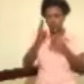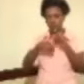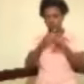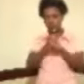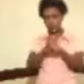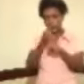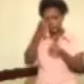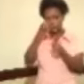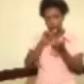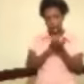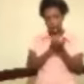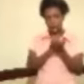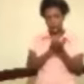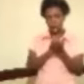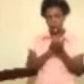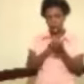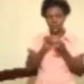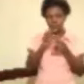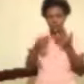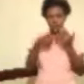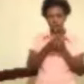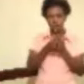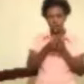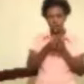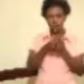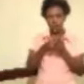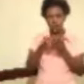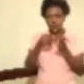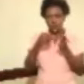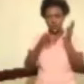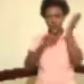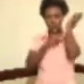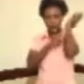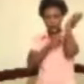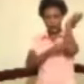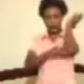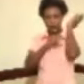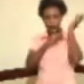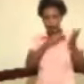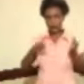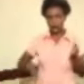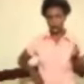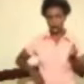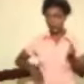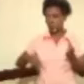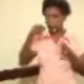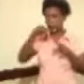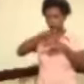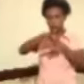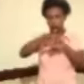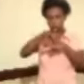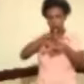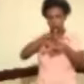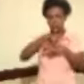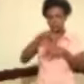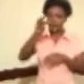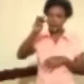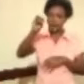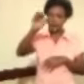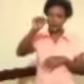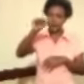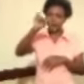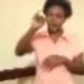qui sont responsables de ça, que les magistrats communaux dans certaines régions, ils prentaient, ils étaient de l'État,